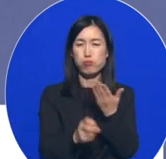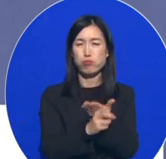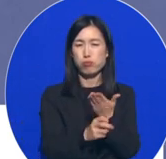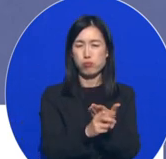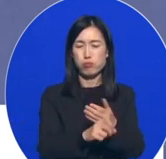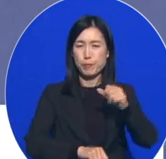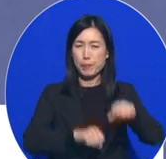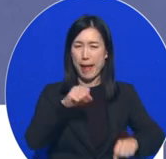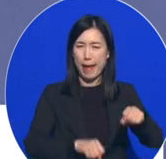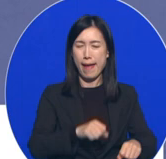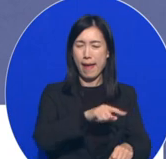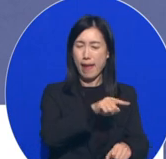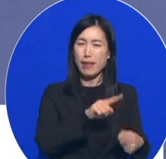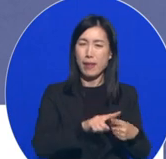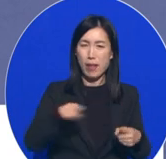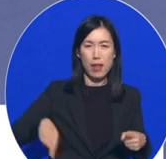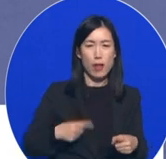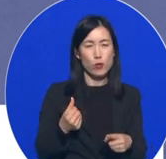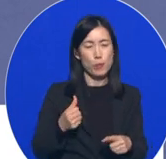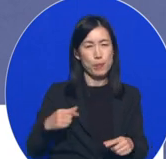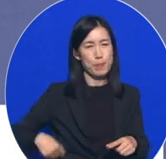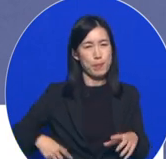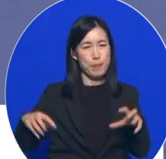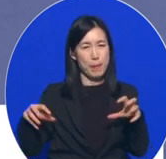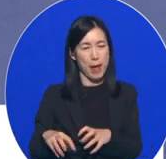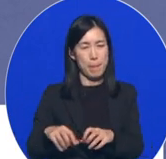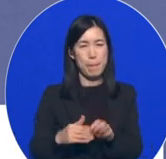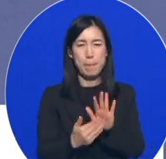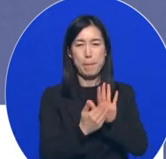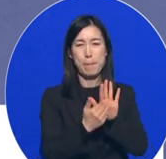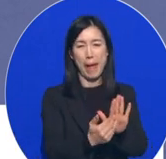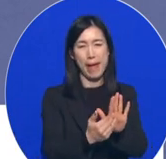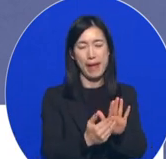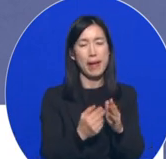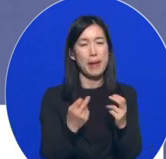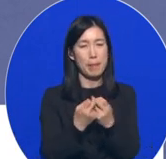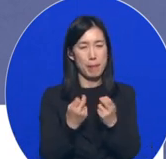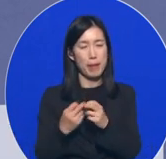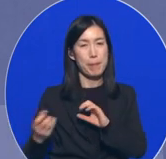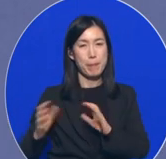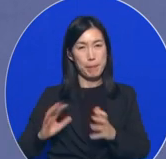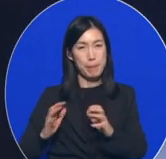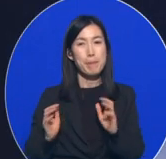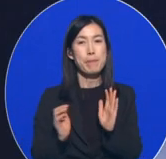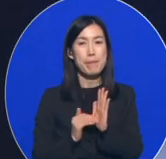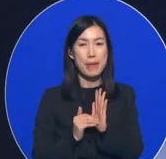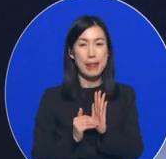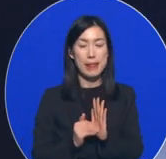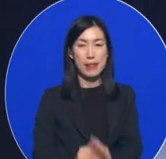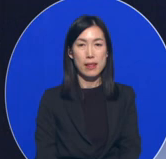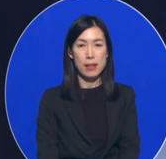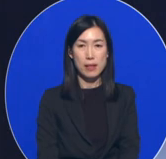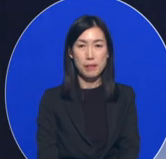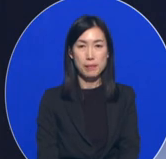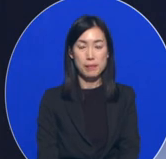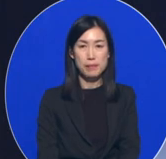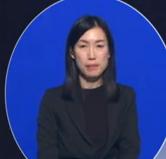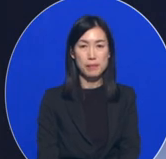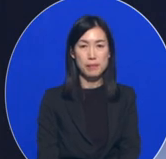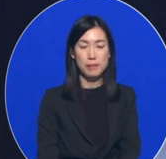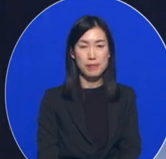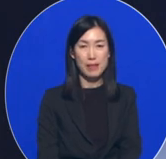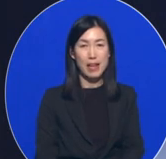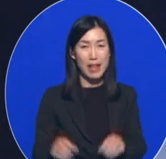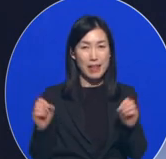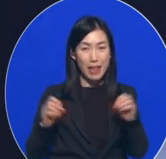불법적 협력에 대처하기 위한 공조 방안을 논의했습니다 구체적인 대화